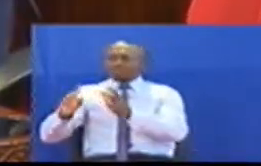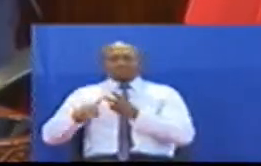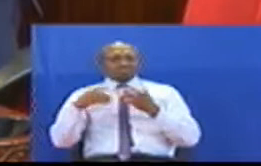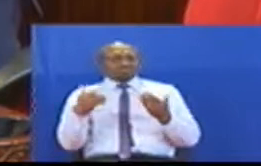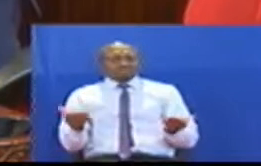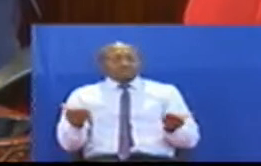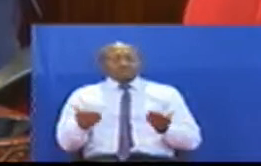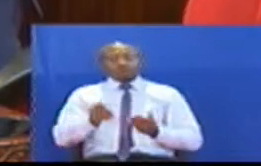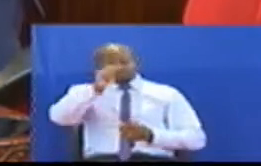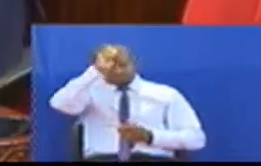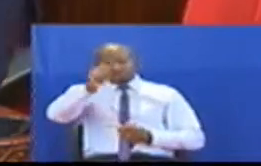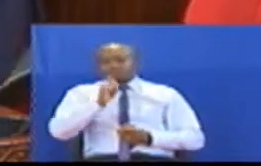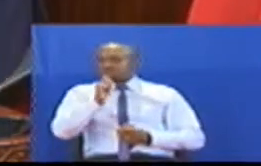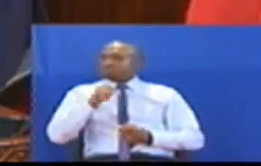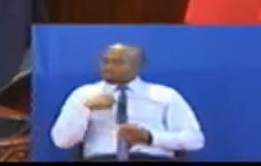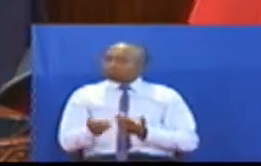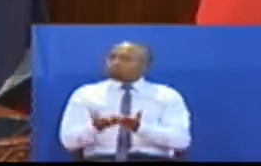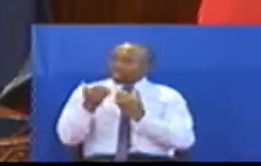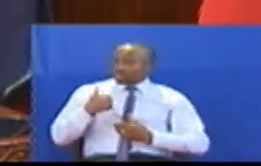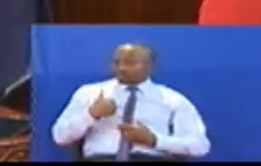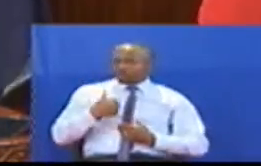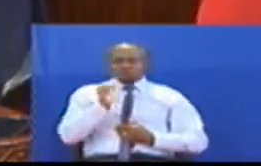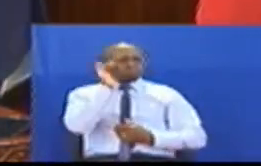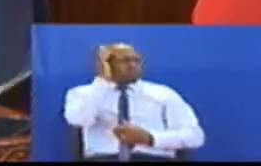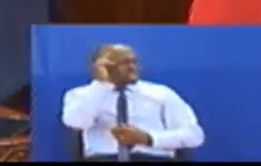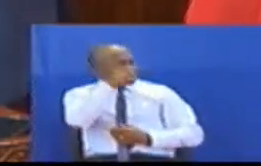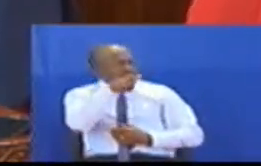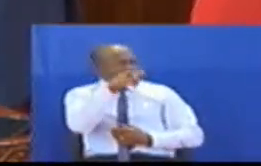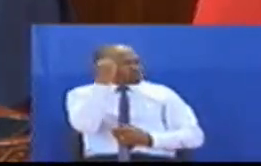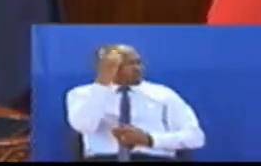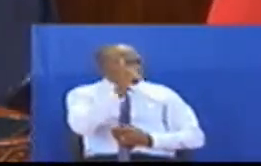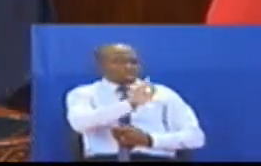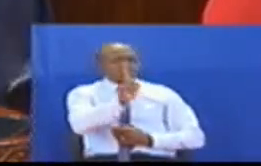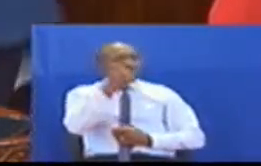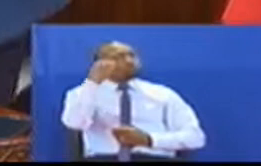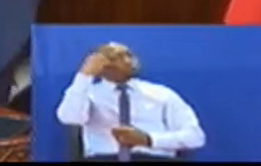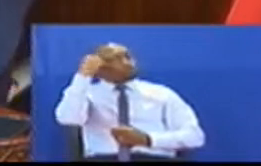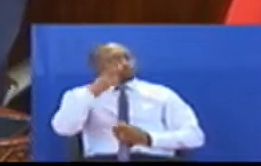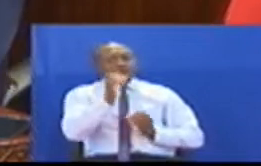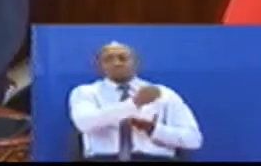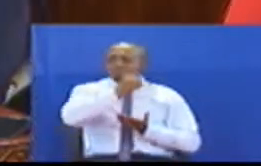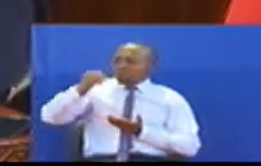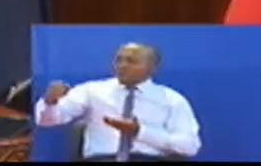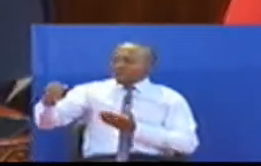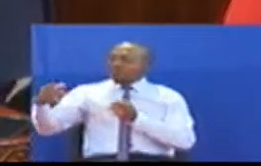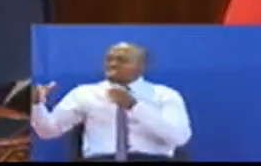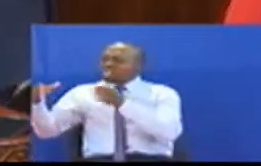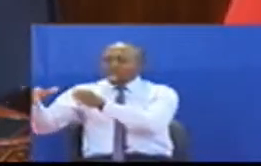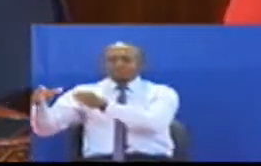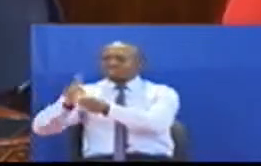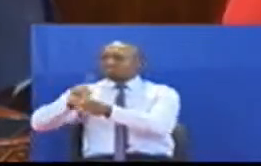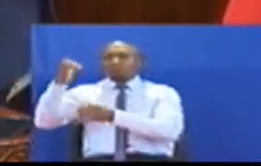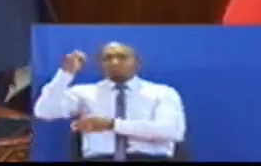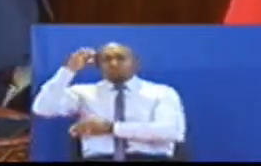Spika watusaidie. Maana kuhisiwa sio kuugua. Unaweza ukahisiwa una corona afu kapelekwa kwenye kambi yenye wagonjwa wa corona. Sasa pale unakuwa